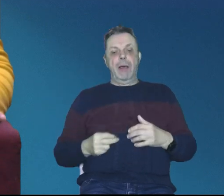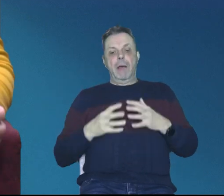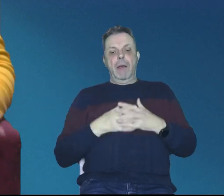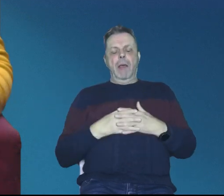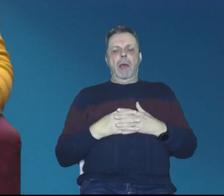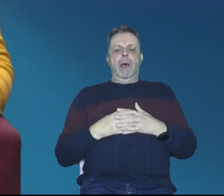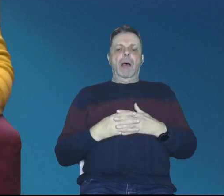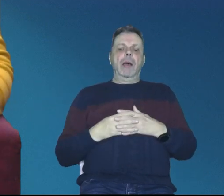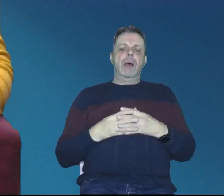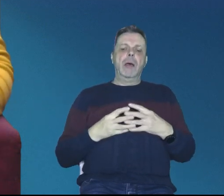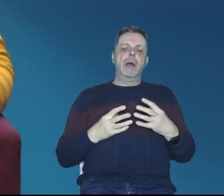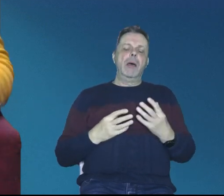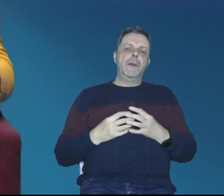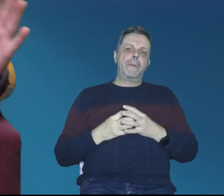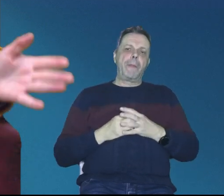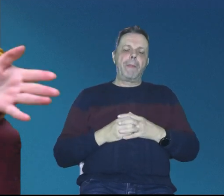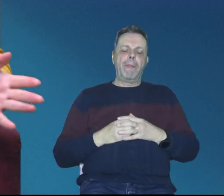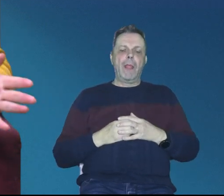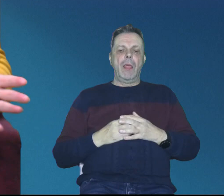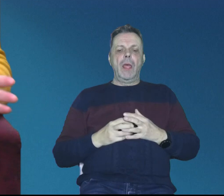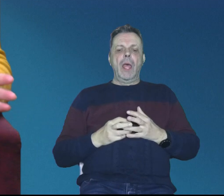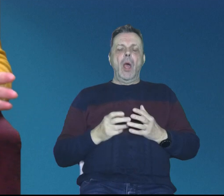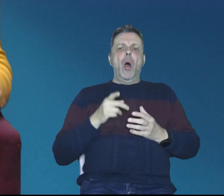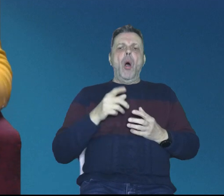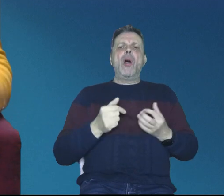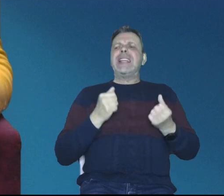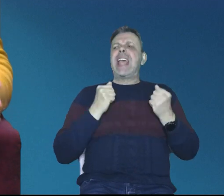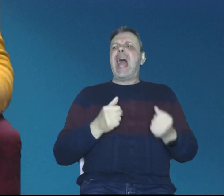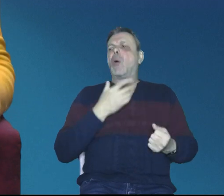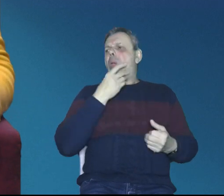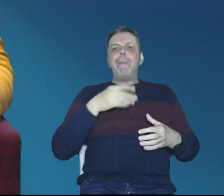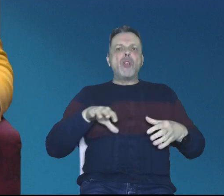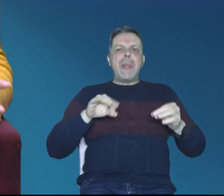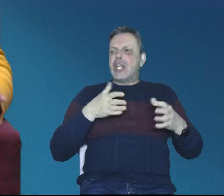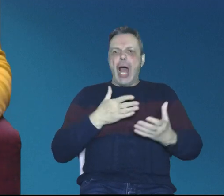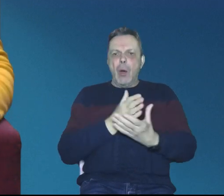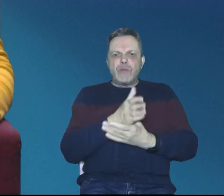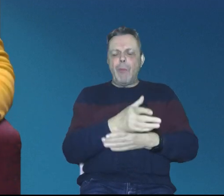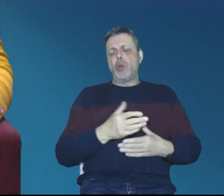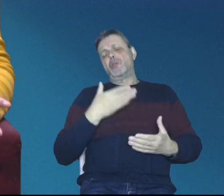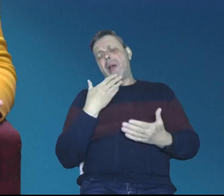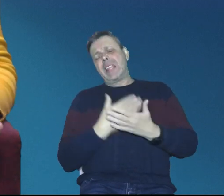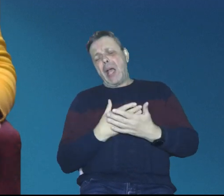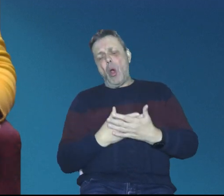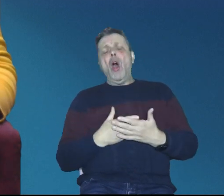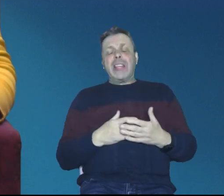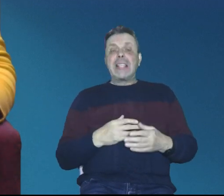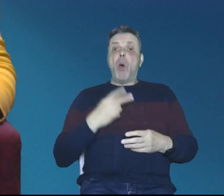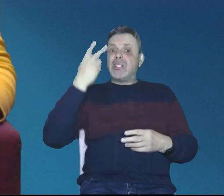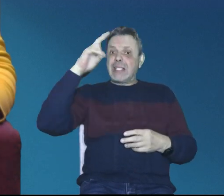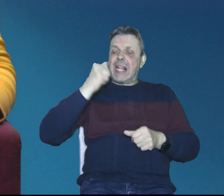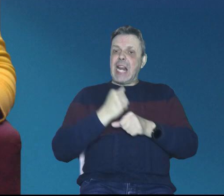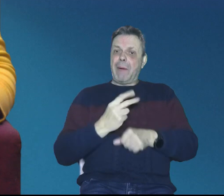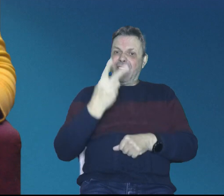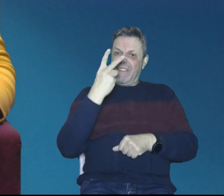obilascima. Puno je aorista u tom scenariju, ali ona se jako, jako lijepo snašla u tome. Tako da smo za